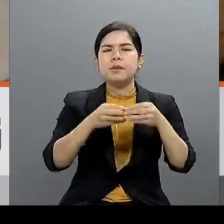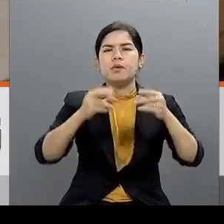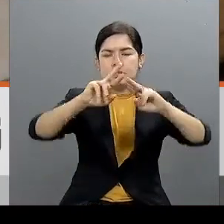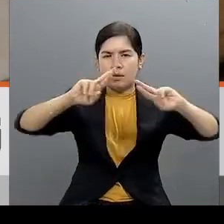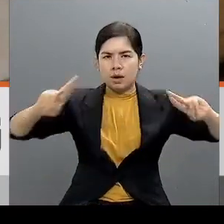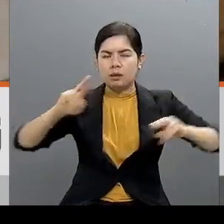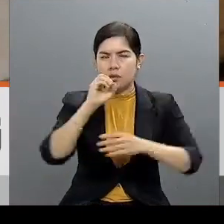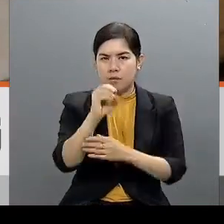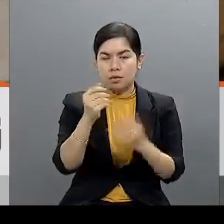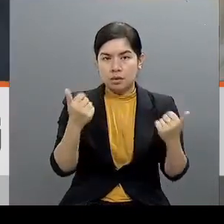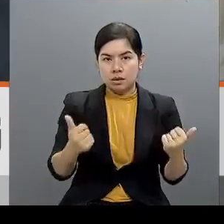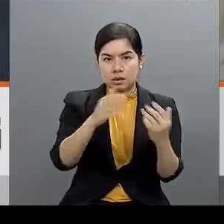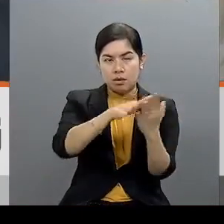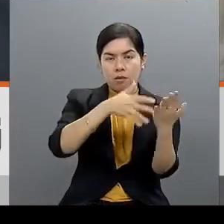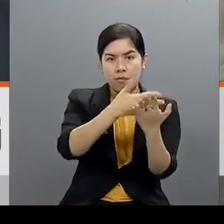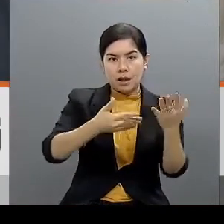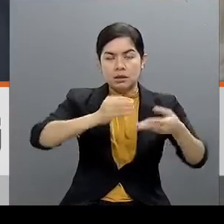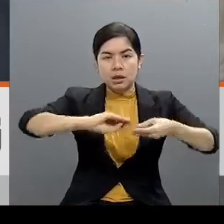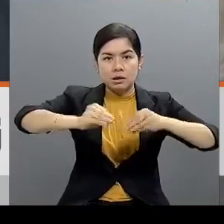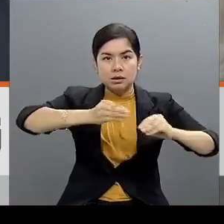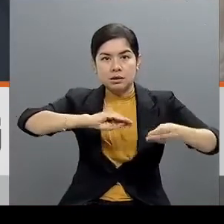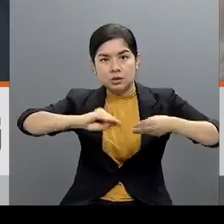เดือนผู้ประกอบการนวดแผนไทยระบุนะว่าแม่จะมีมาตรการผ่อนคลายระยะ3ให้ร้านนวดสามารถเปิดบริการได้แต่เนื่องจากทางร้านมีกลุ่มลูกค้าหลักเป็นชาวต่างชาติจึงเตรียมความพร้อมจัดร้านตามมาตรการควบคุมโรคของสาธารณสุขและคาดว่าจะยังไม่เปิดบริการในช่วงนี้ค่ะอ่ะ